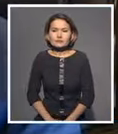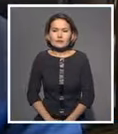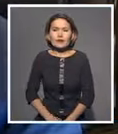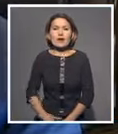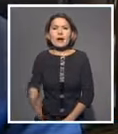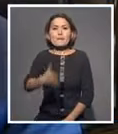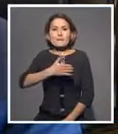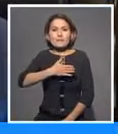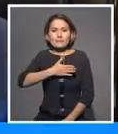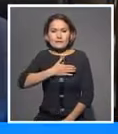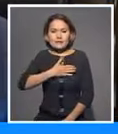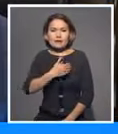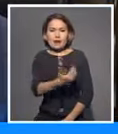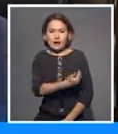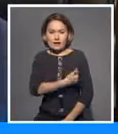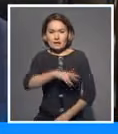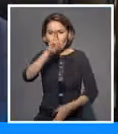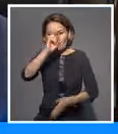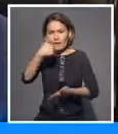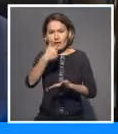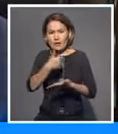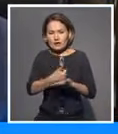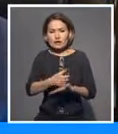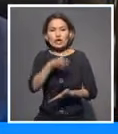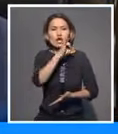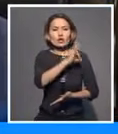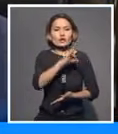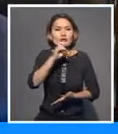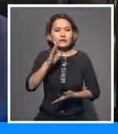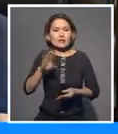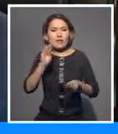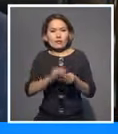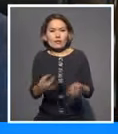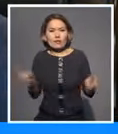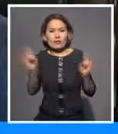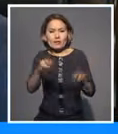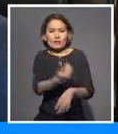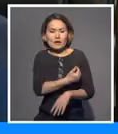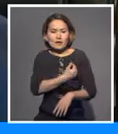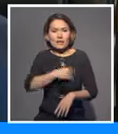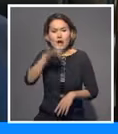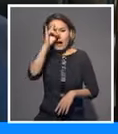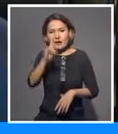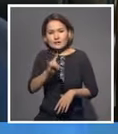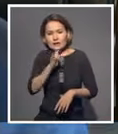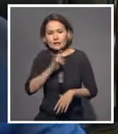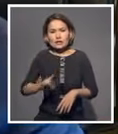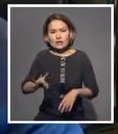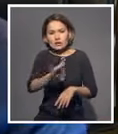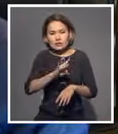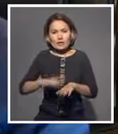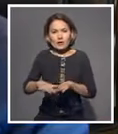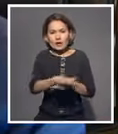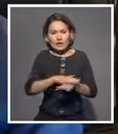Біздің тілек президент сайлауына елбасымыз өз кандидатурасын ұсынса, бұл халықтың қалауы. Мемлекет басшысы Қазақстанға ғана емес, әлемге өзінің